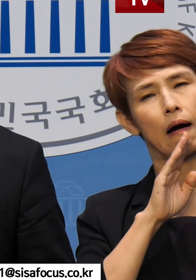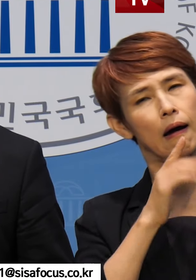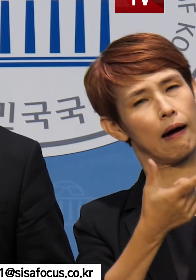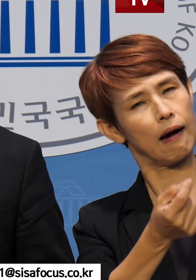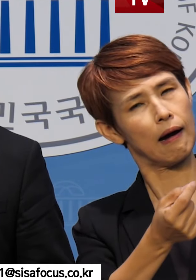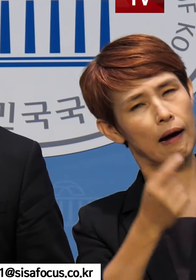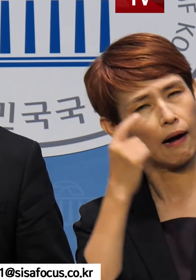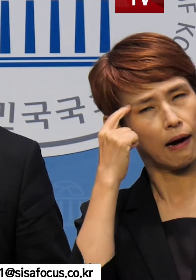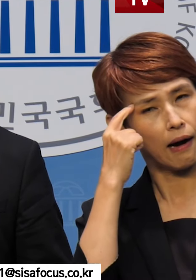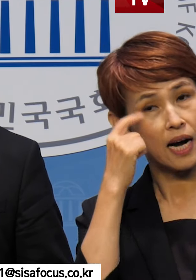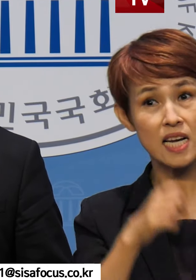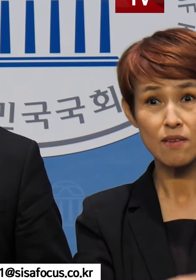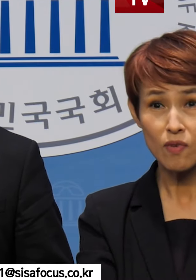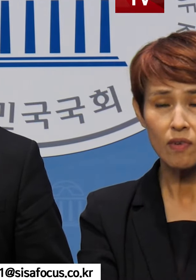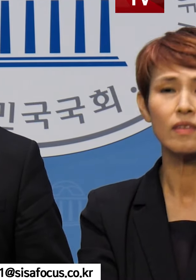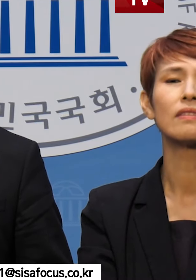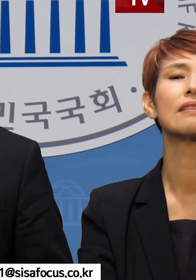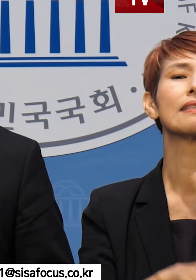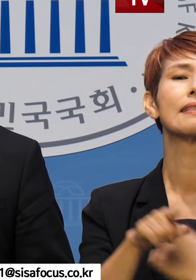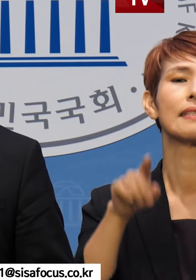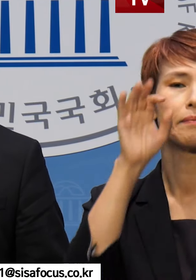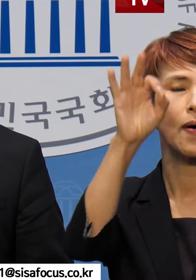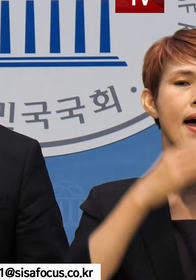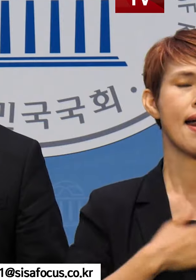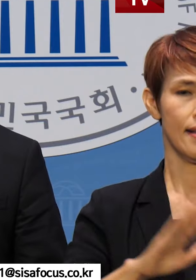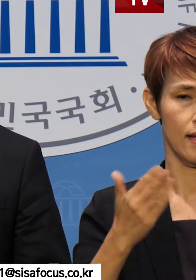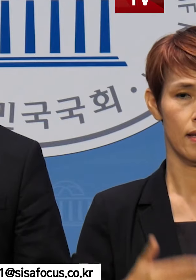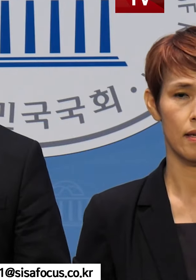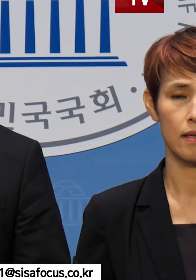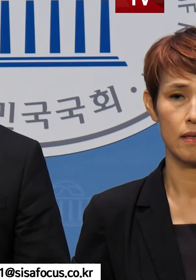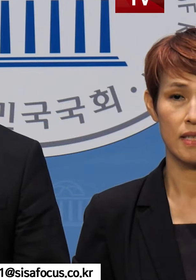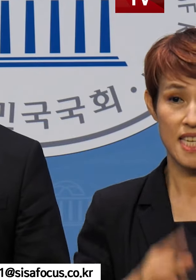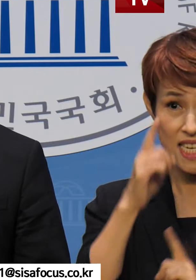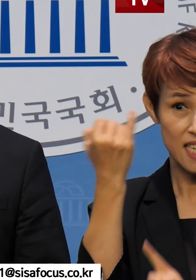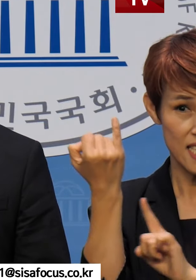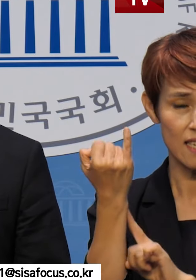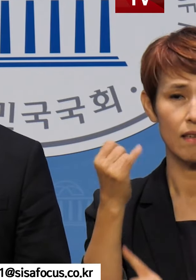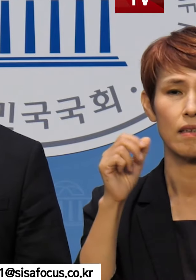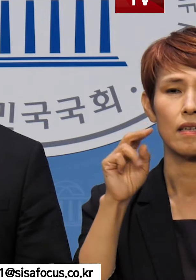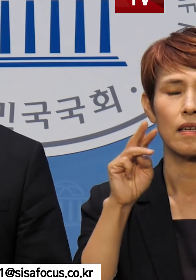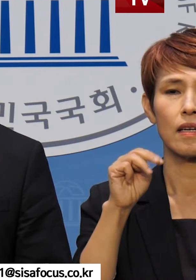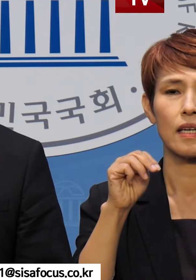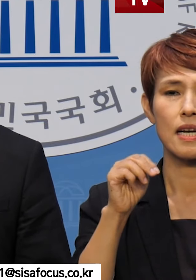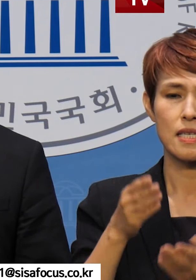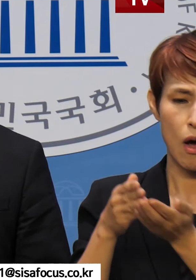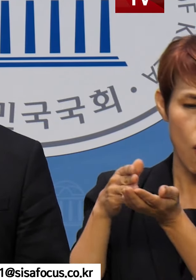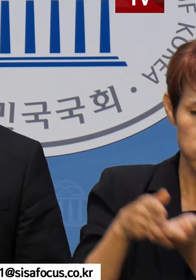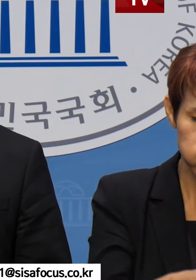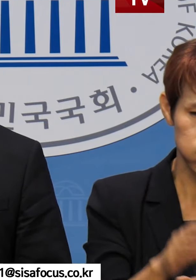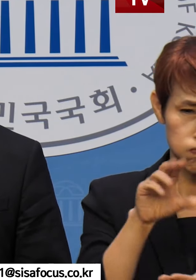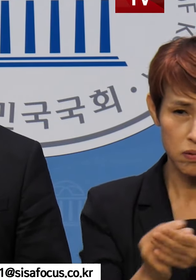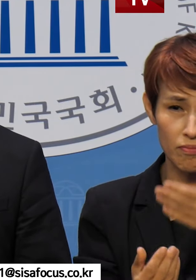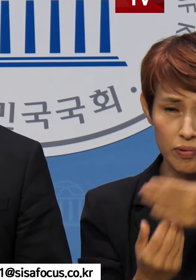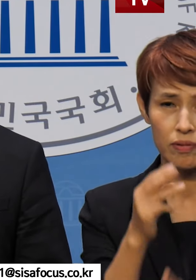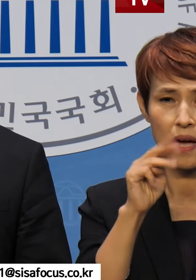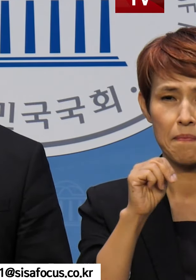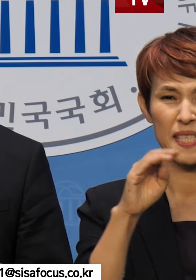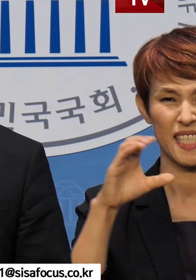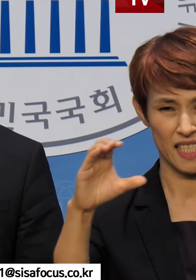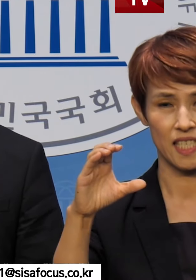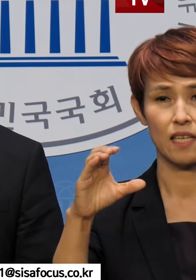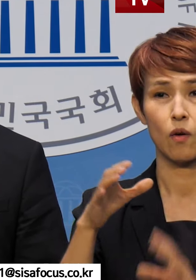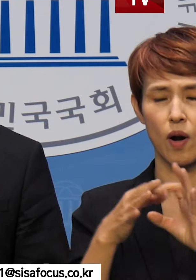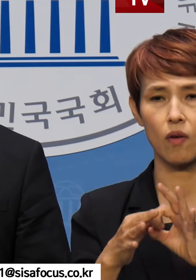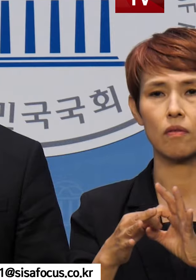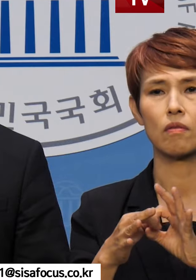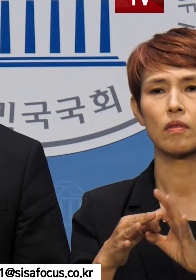판단의 근거 하나 더 늘었습니다. 이 씨는 MBC 세월호 참사 오보 책임자 또 MBC 노조